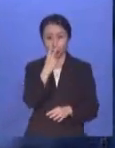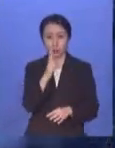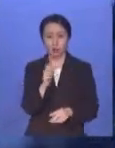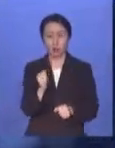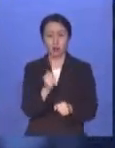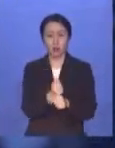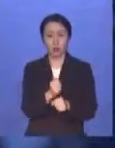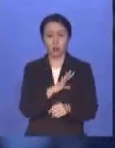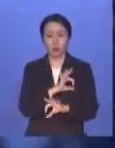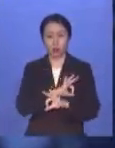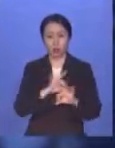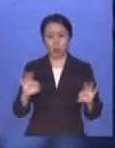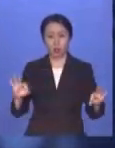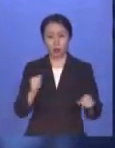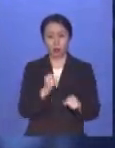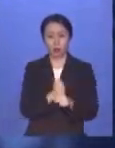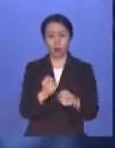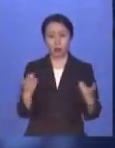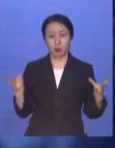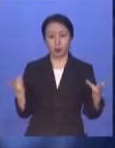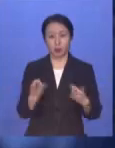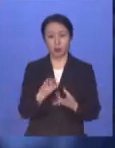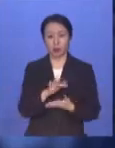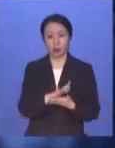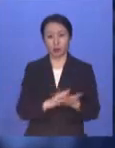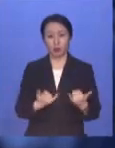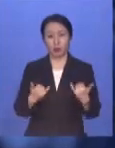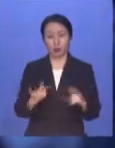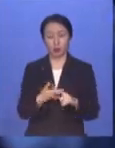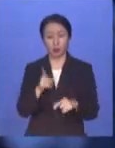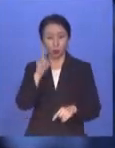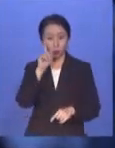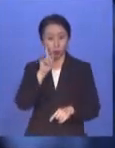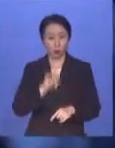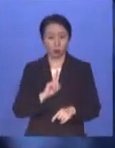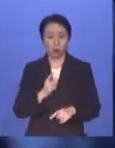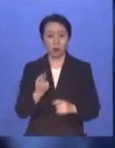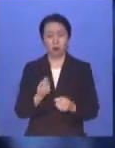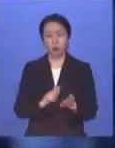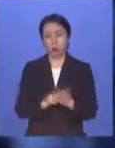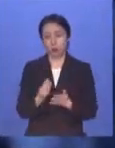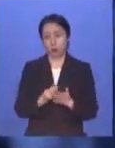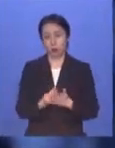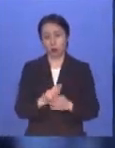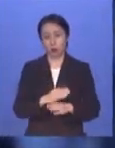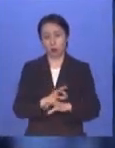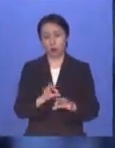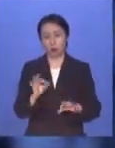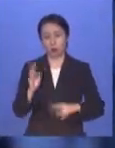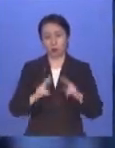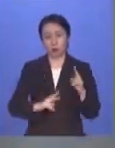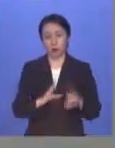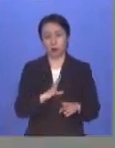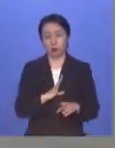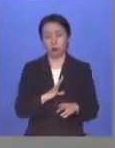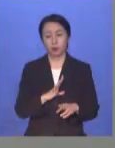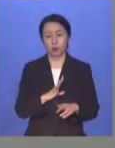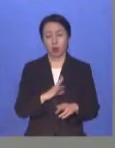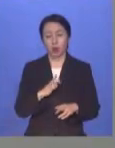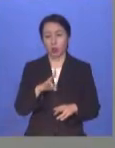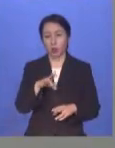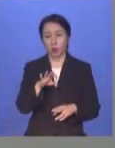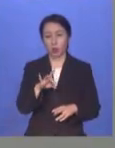сделали. Красиво. Хорошо сделали, да? Всегда, ну, да, надо да. Продолжать, вот для людей очень удобно. Небольшие затраты, зато какое настроение людей, правда?